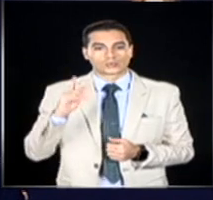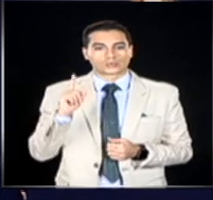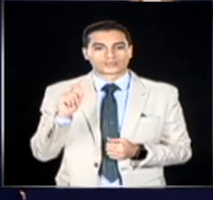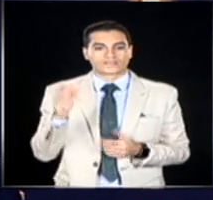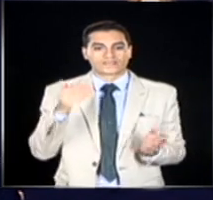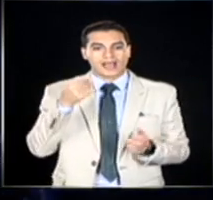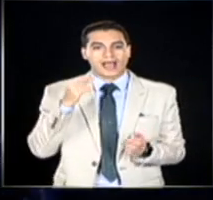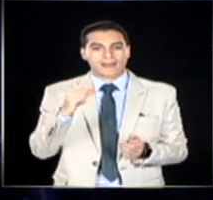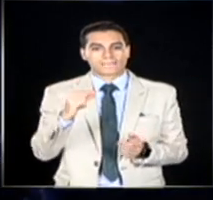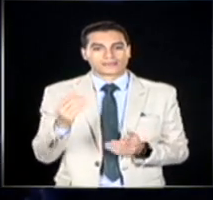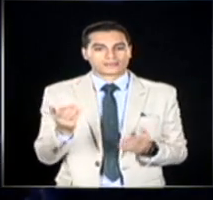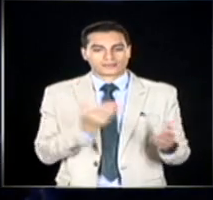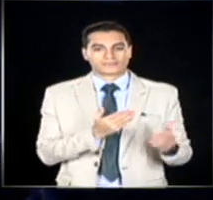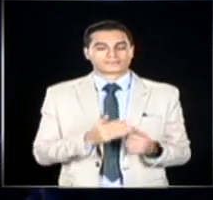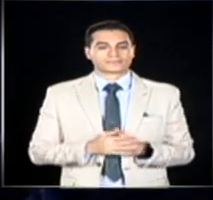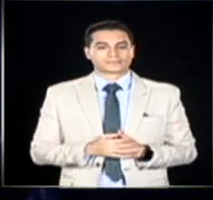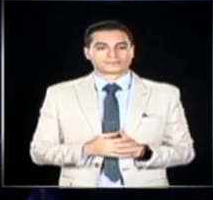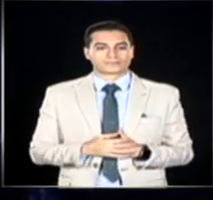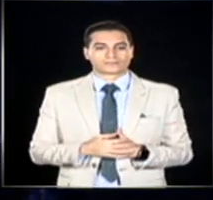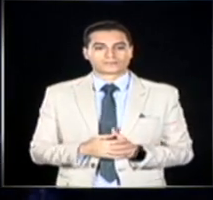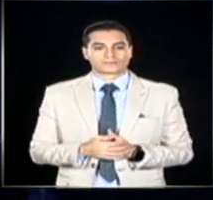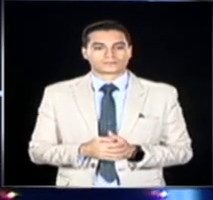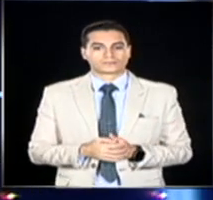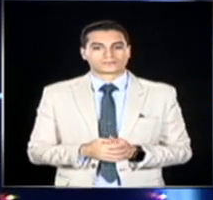يوسف أحمد، تفضل يا يوسف.